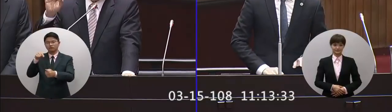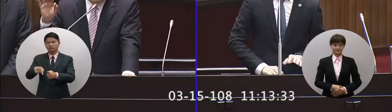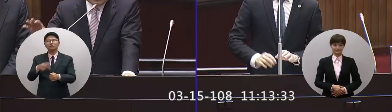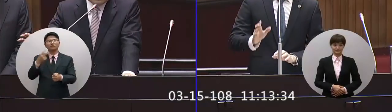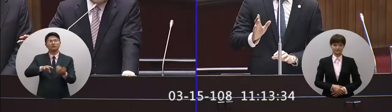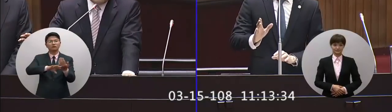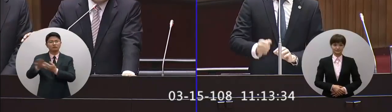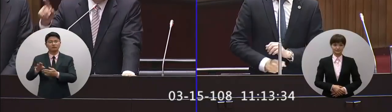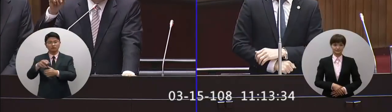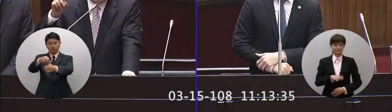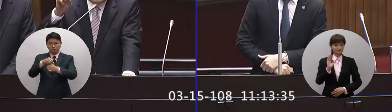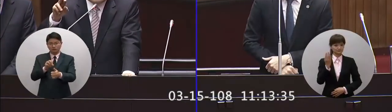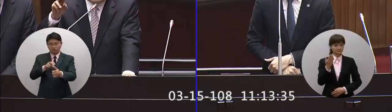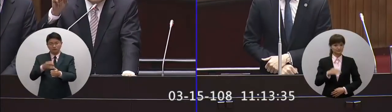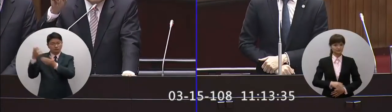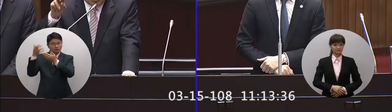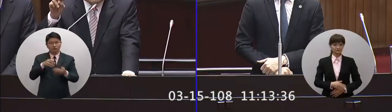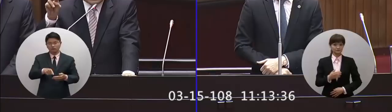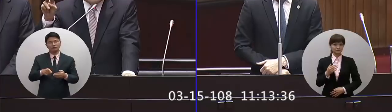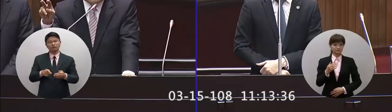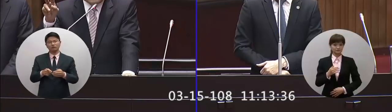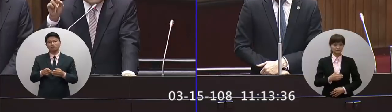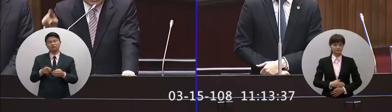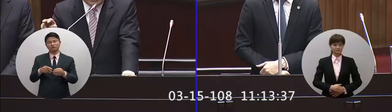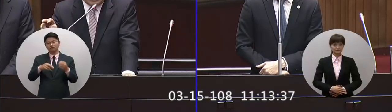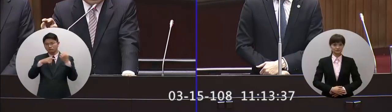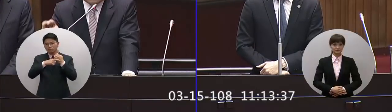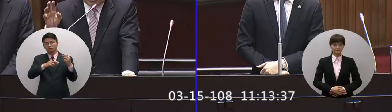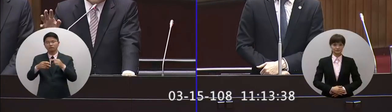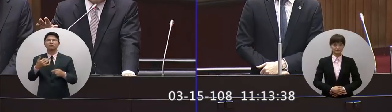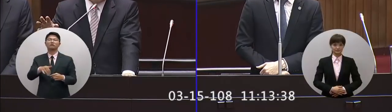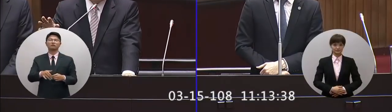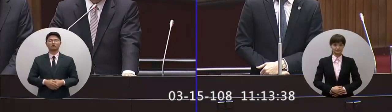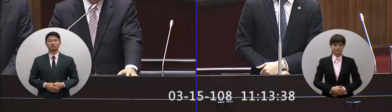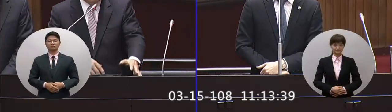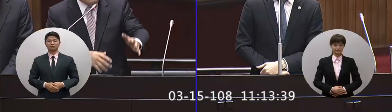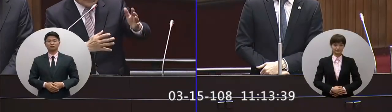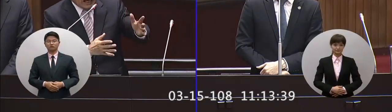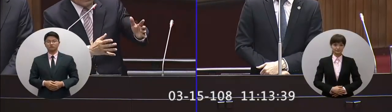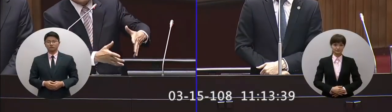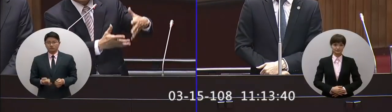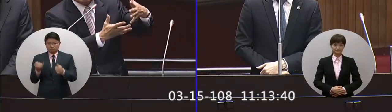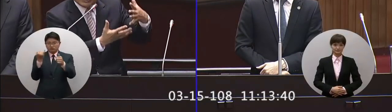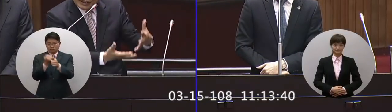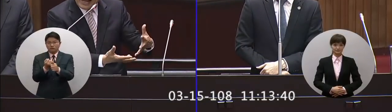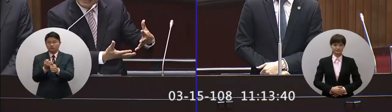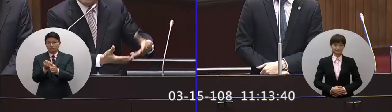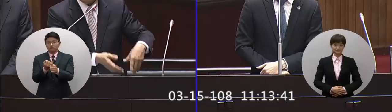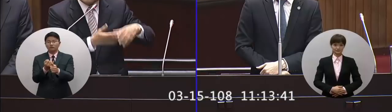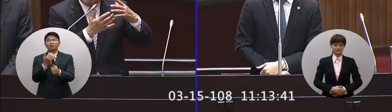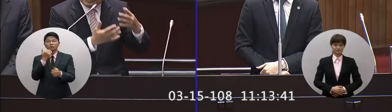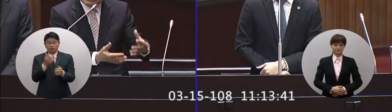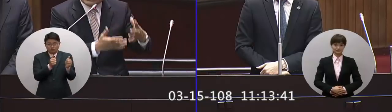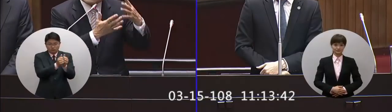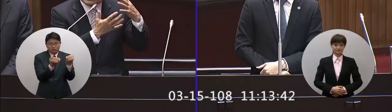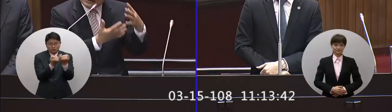但因为婚姻同性婚姻这两个人其中一方，如果早就已经有囡